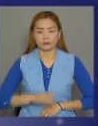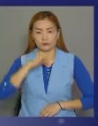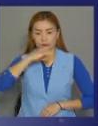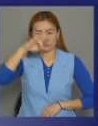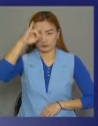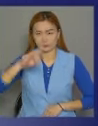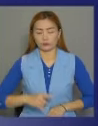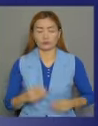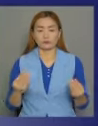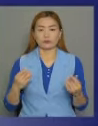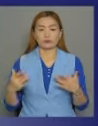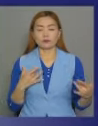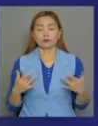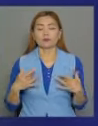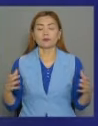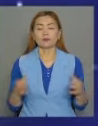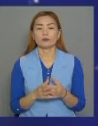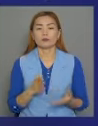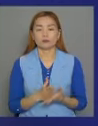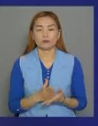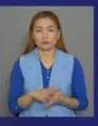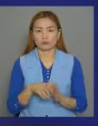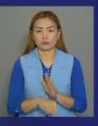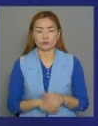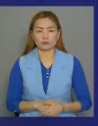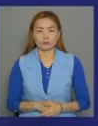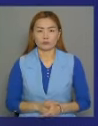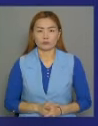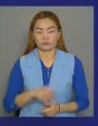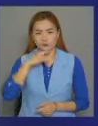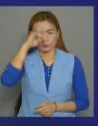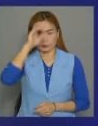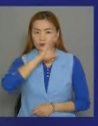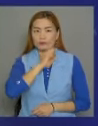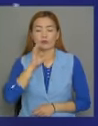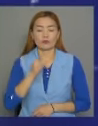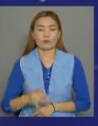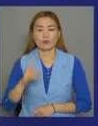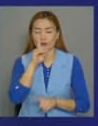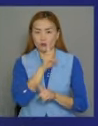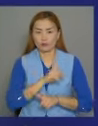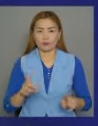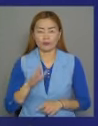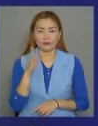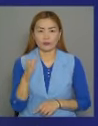Қазақстанға белгілі театр, іргелі театр, соның ішінде осы біздің Қазақстанның батыс бөлігінде ерекше орын алатын